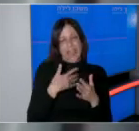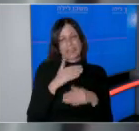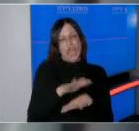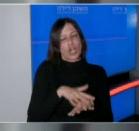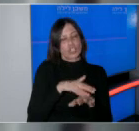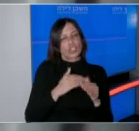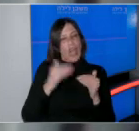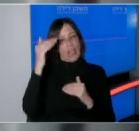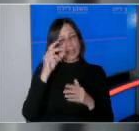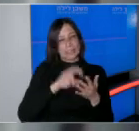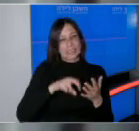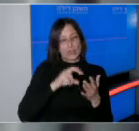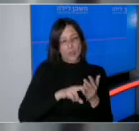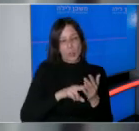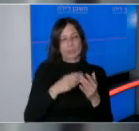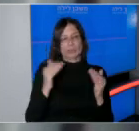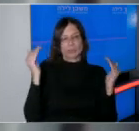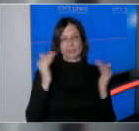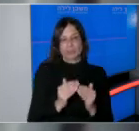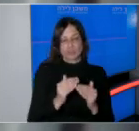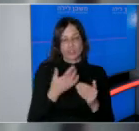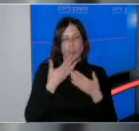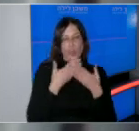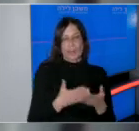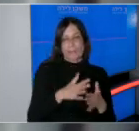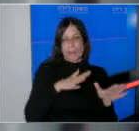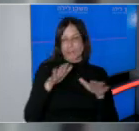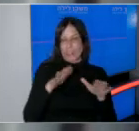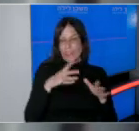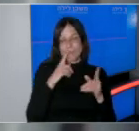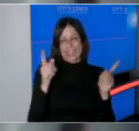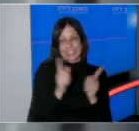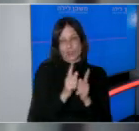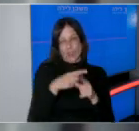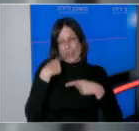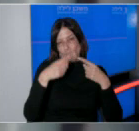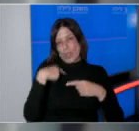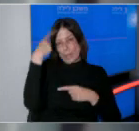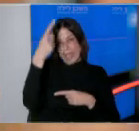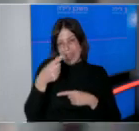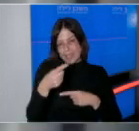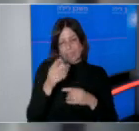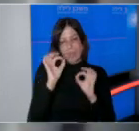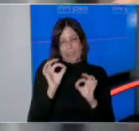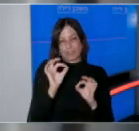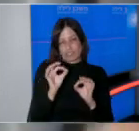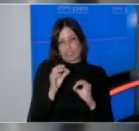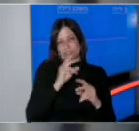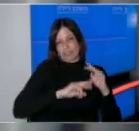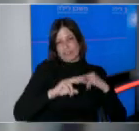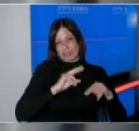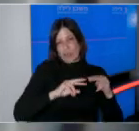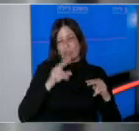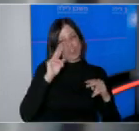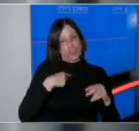מיסים, נרגיש את זה על ידי צמצום בשירותים הממשלתיים, בקיצור, הדורות הבאים הולכים לאכול אותה, אני מזכיר לך שיש לנו